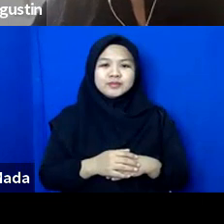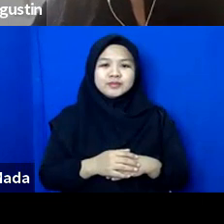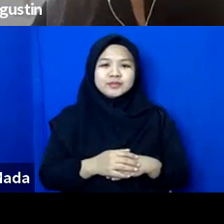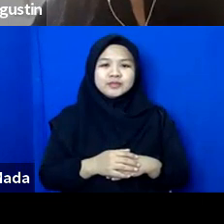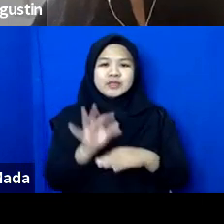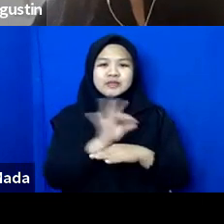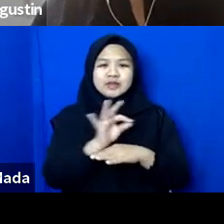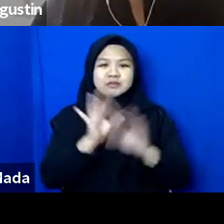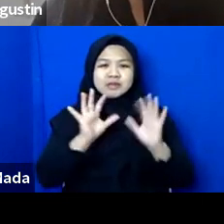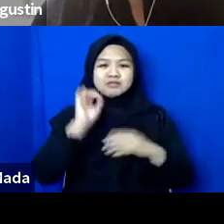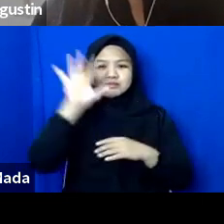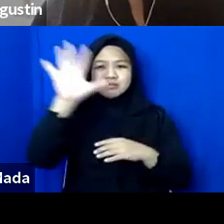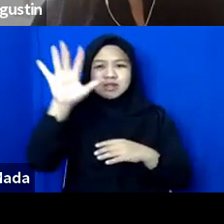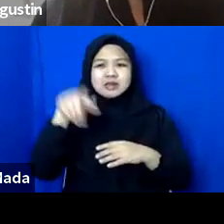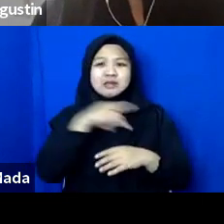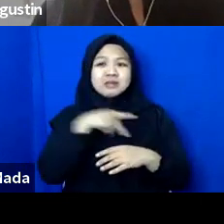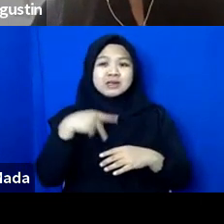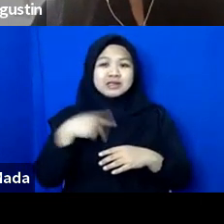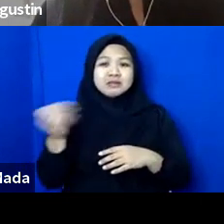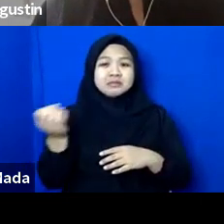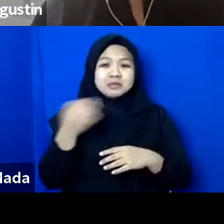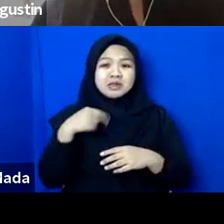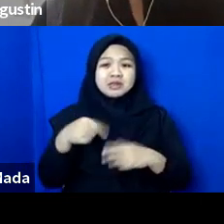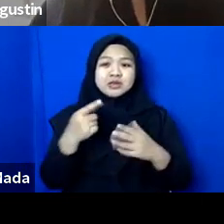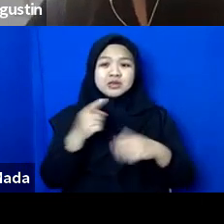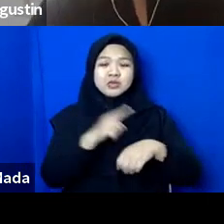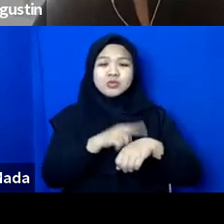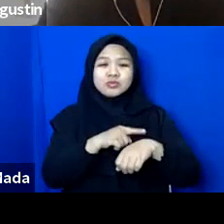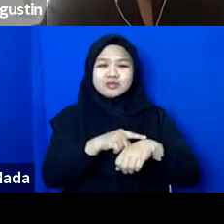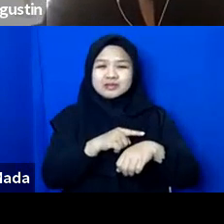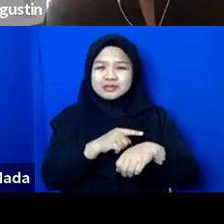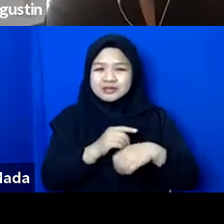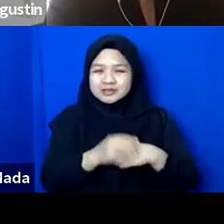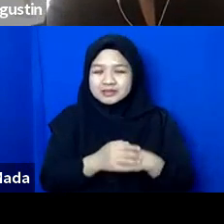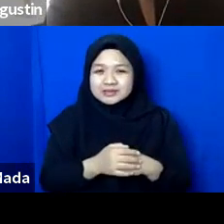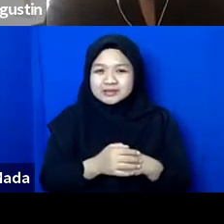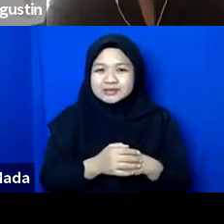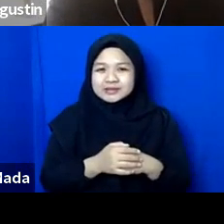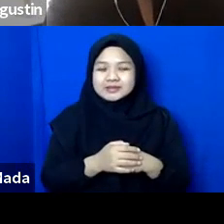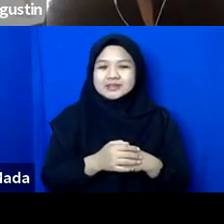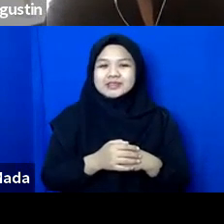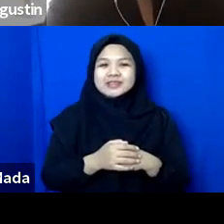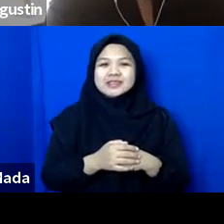Saya sudah diingatkan bahwa kita sudah mendekati ngancurin sangat